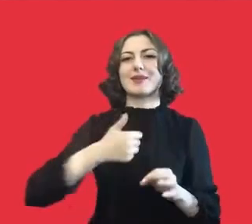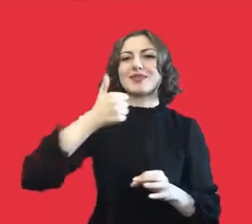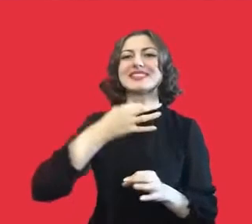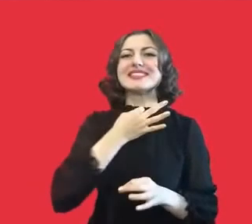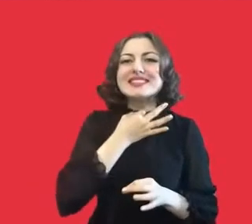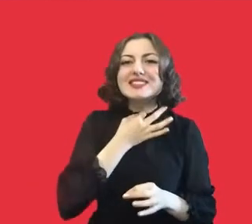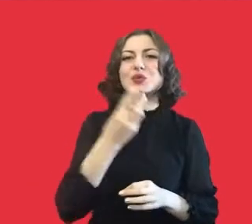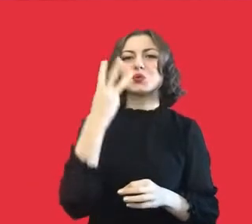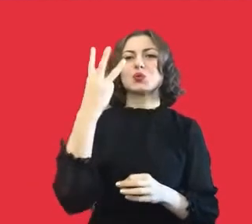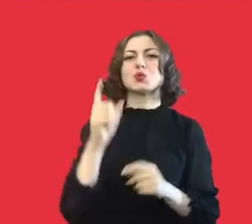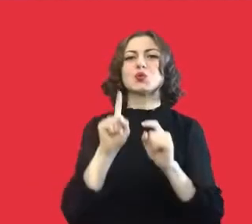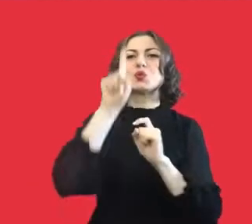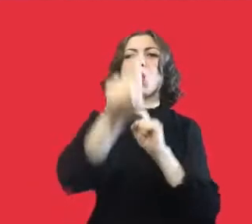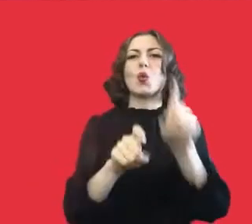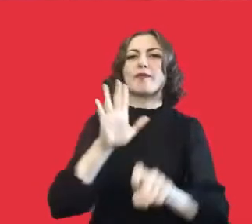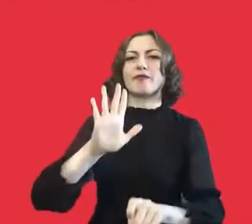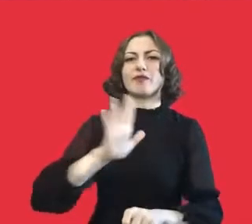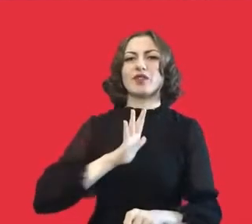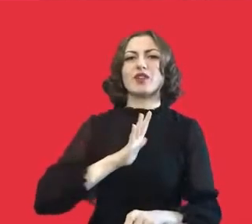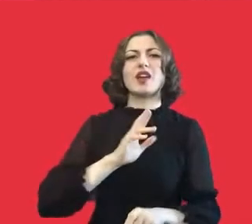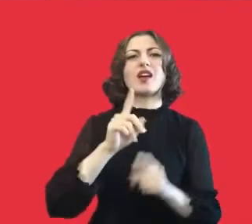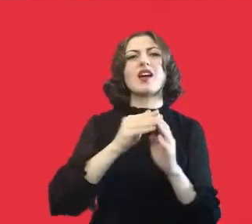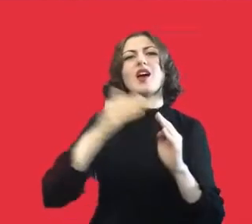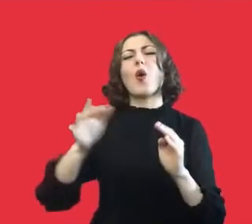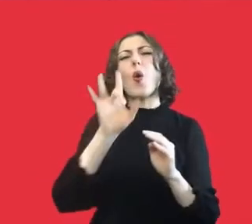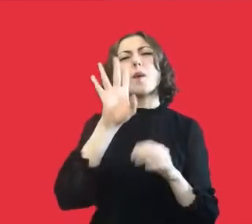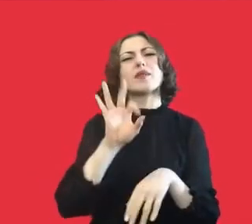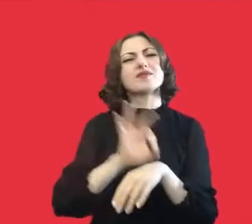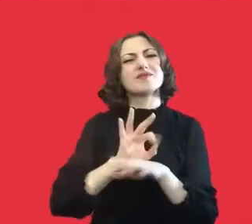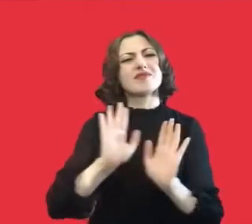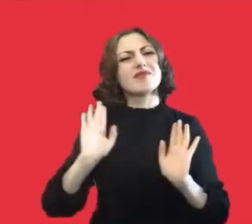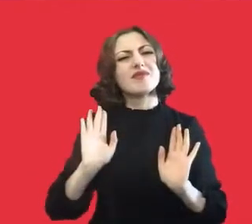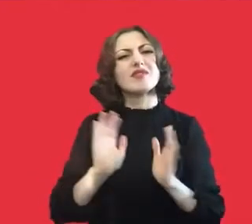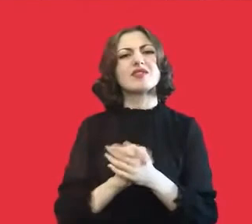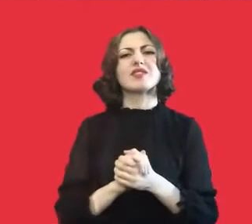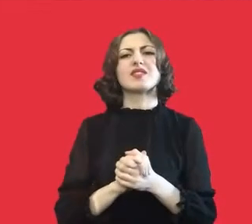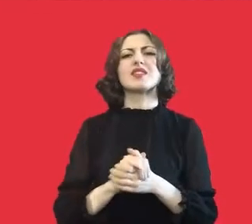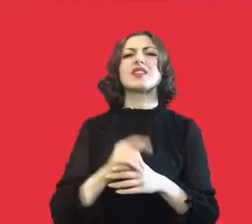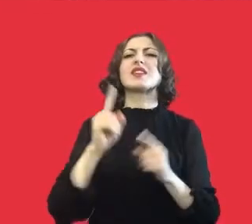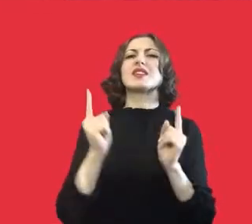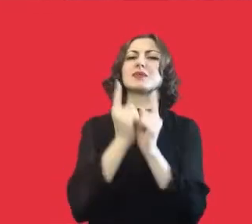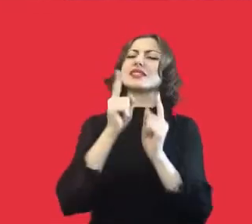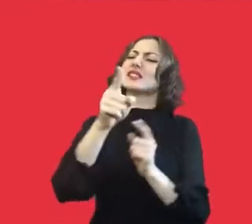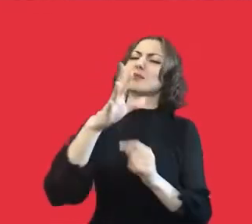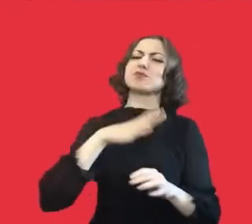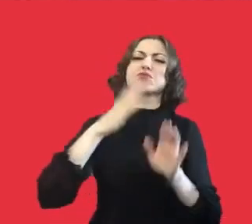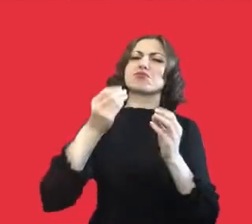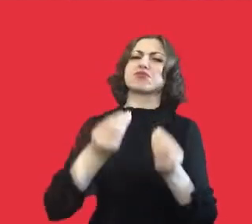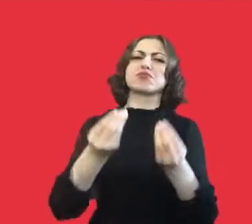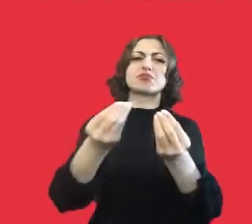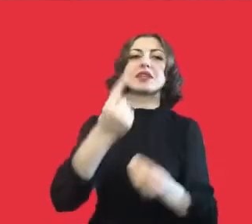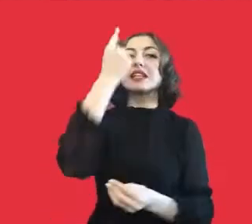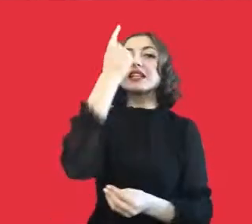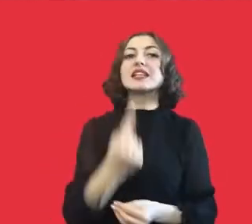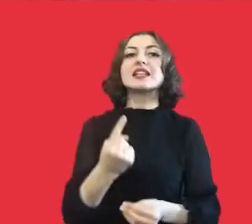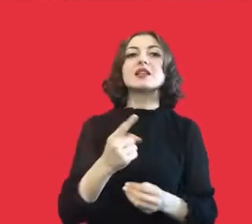olacak. 15 dakikamız olacak ve ayıracağınız yanıtlara olan süreyi de size bırakıyorum. İlk sorum 152 yıllık